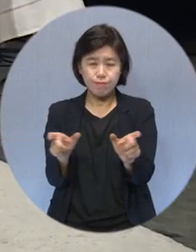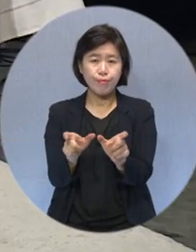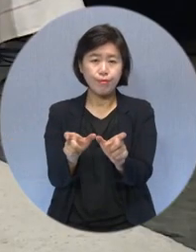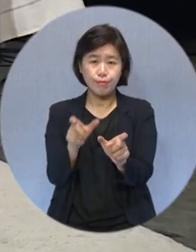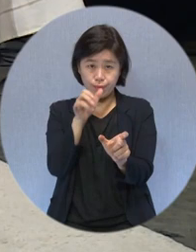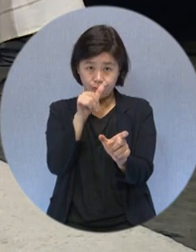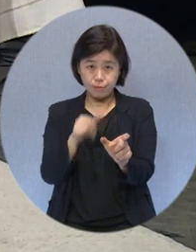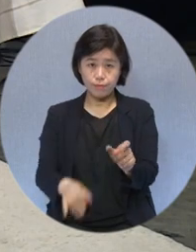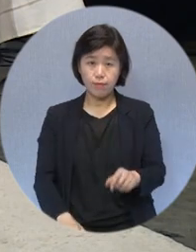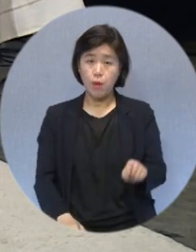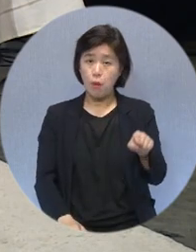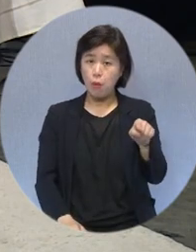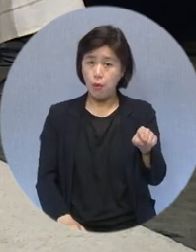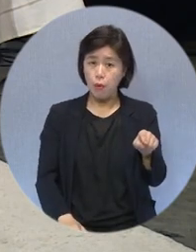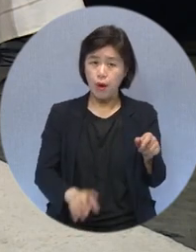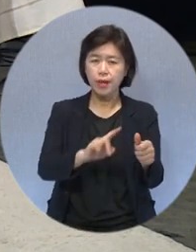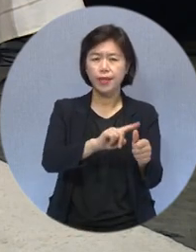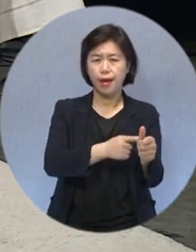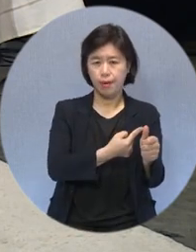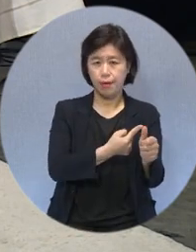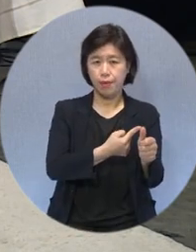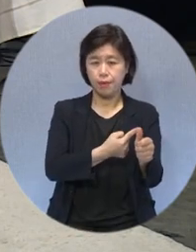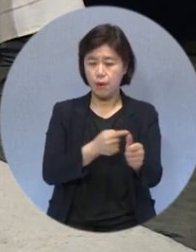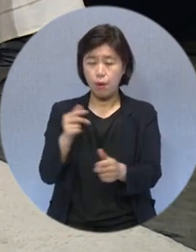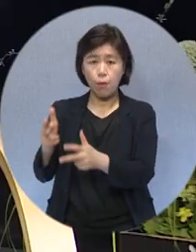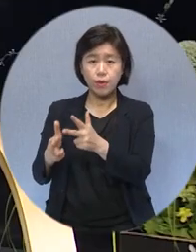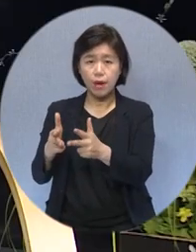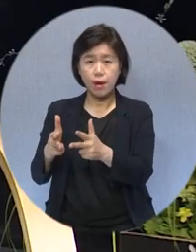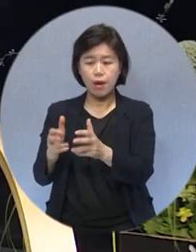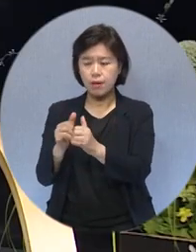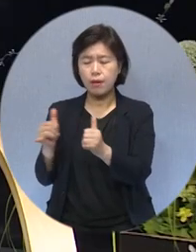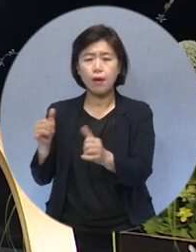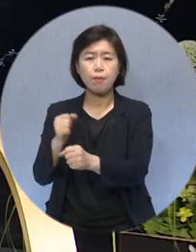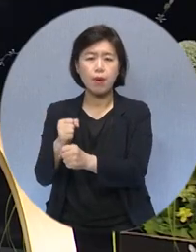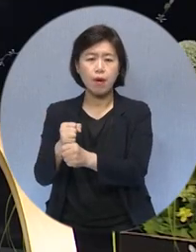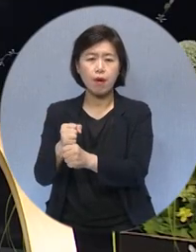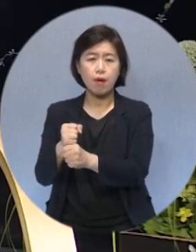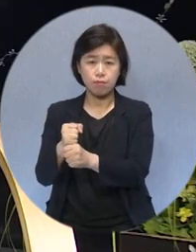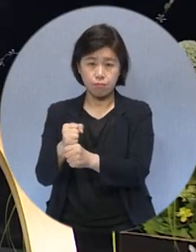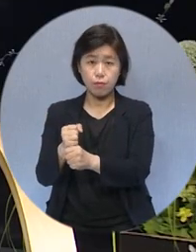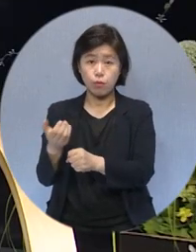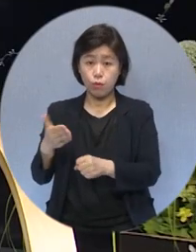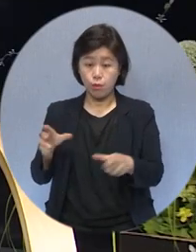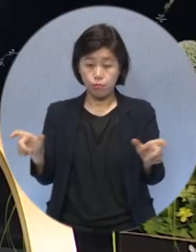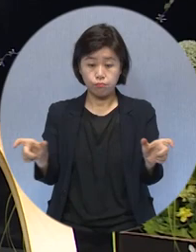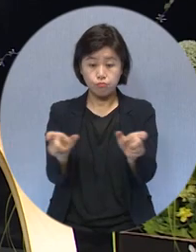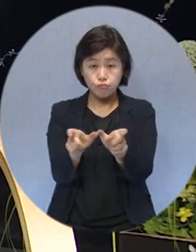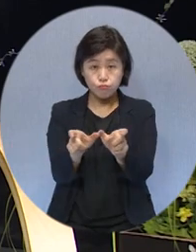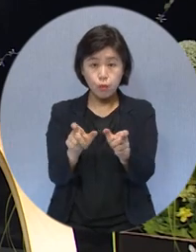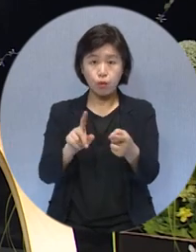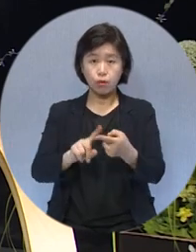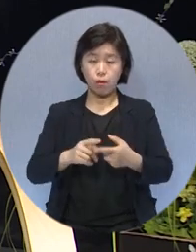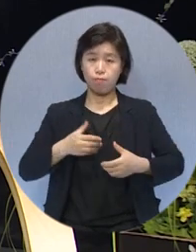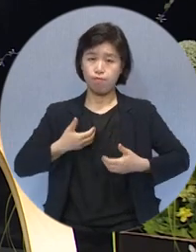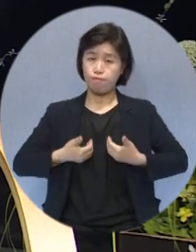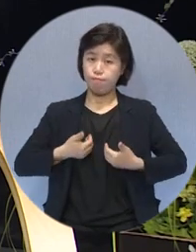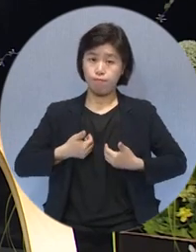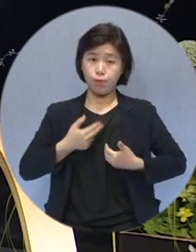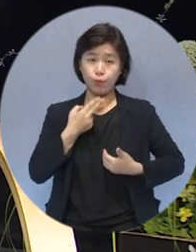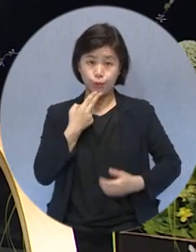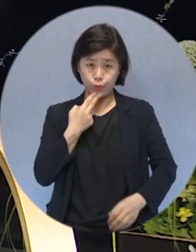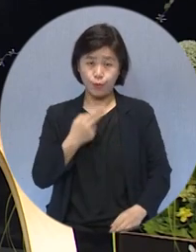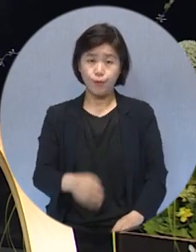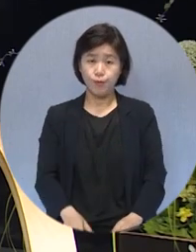소나기와 공장은 자연과 인공의 거리입니다. 그러나 합성으로서 거부감이 들지 않는 것은